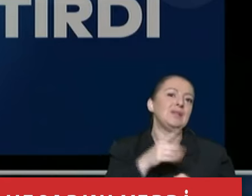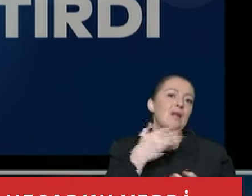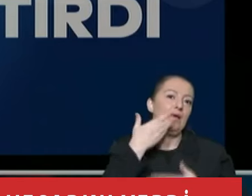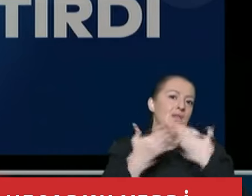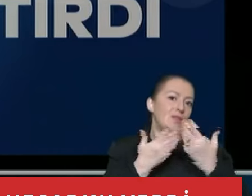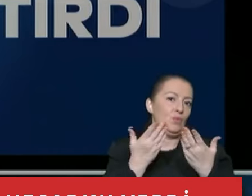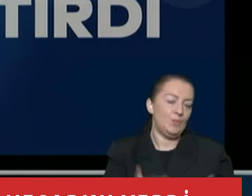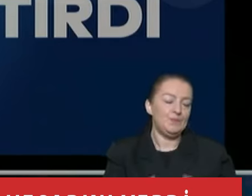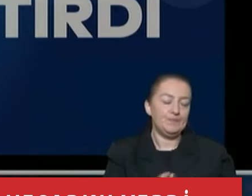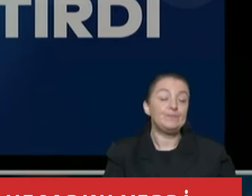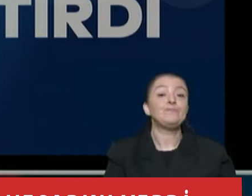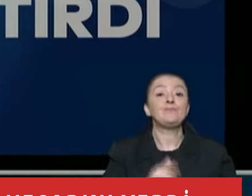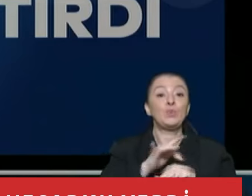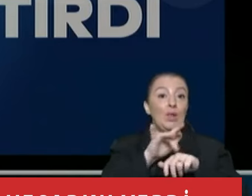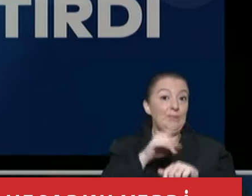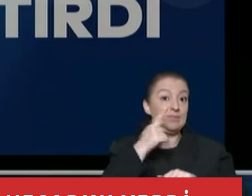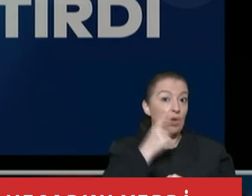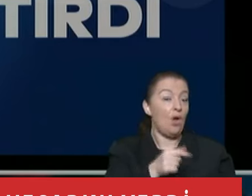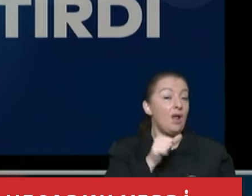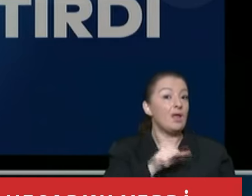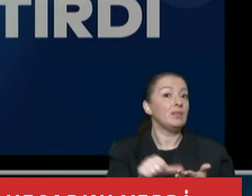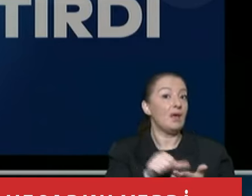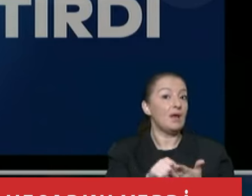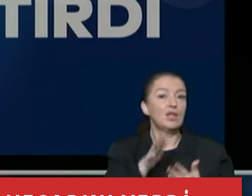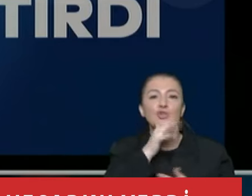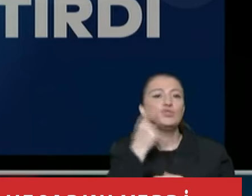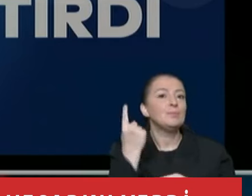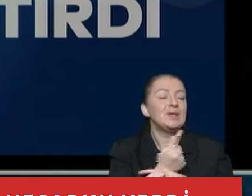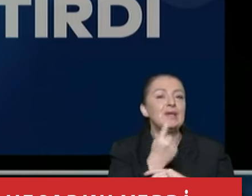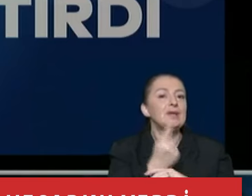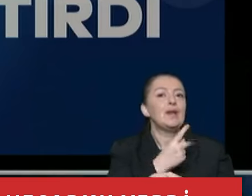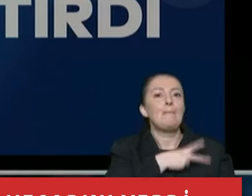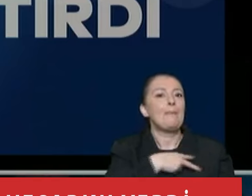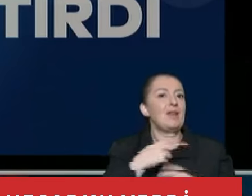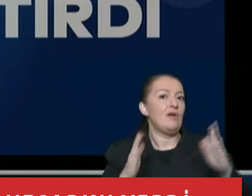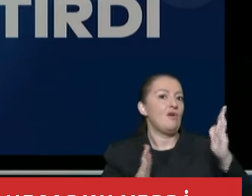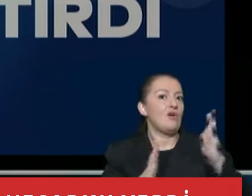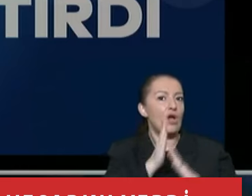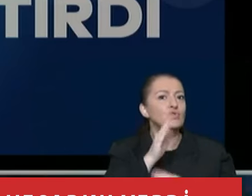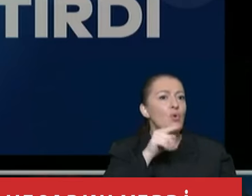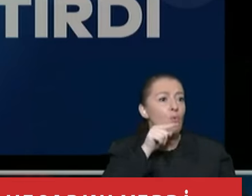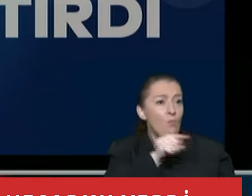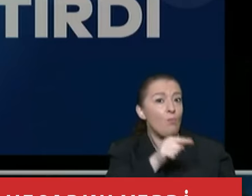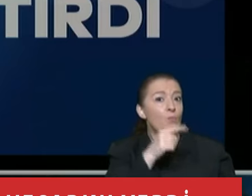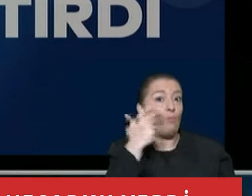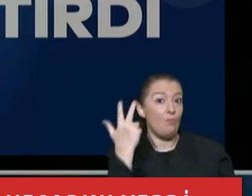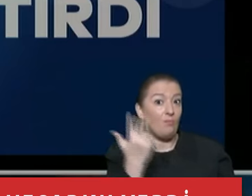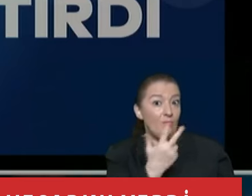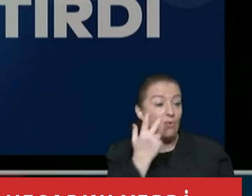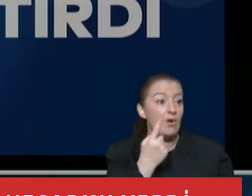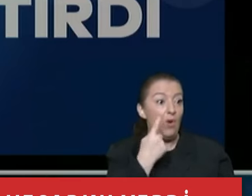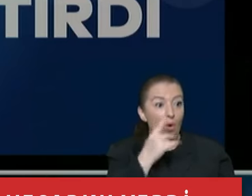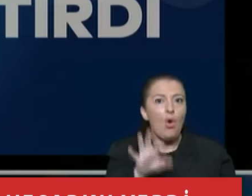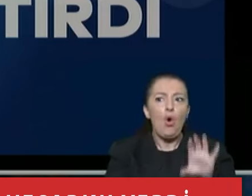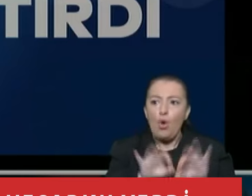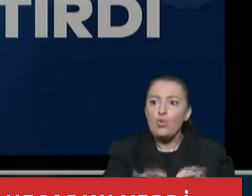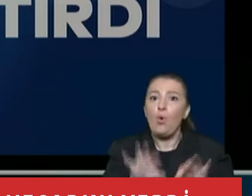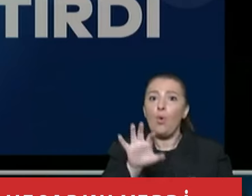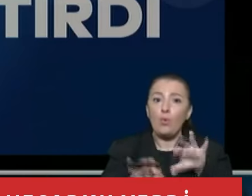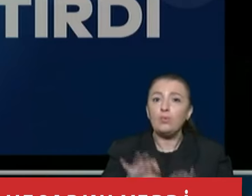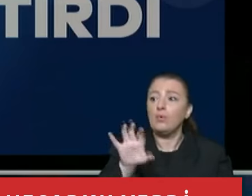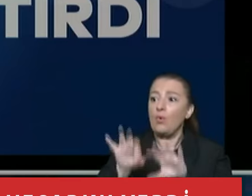zorundayım ülkemizin tarihinde hiçbir belediye ye karşı böylesine bir Teftiş dönemi